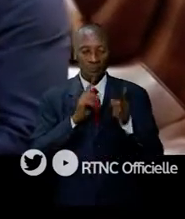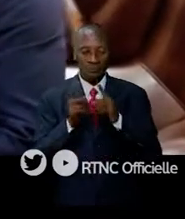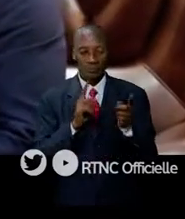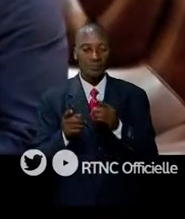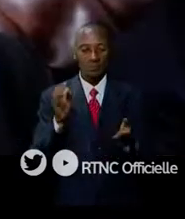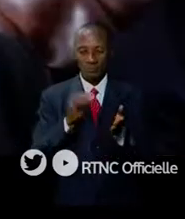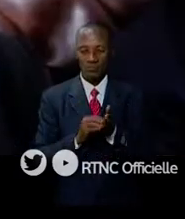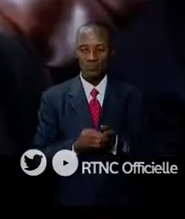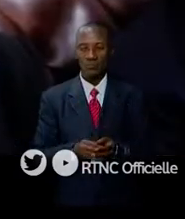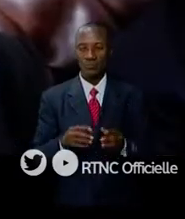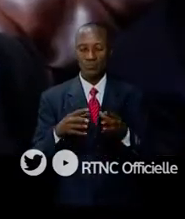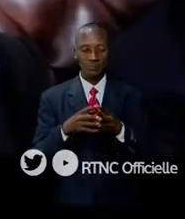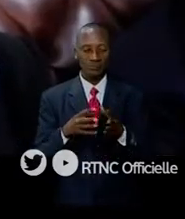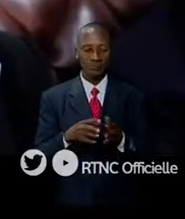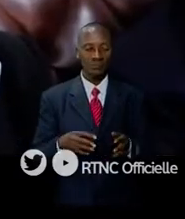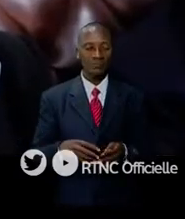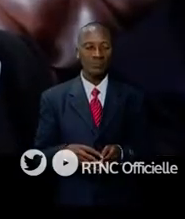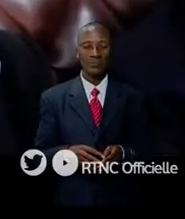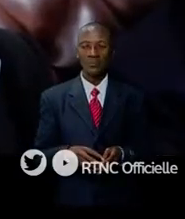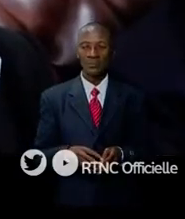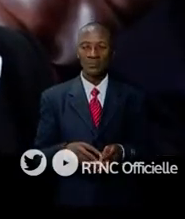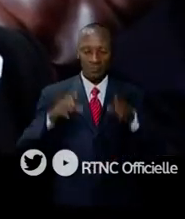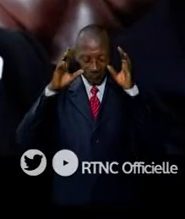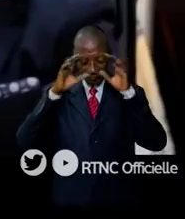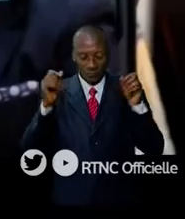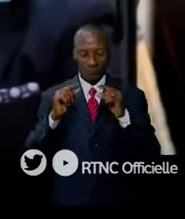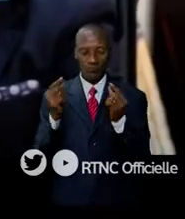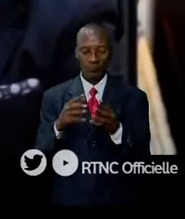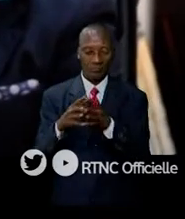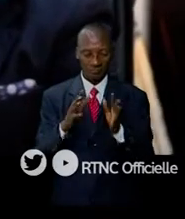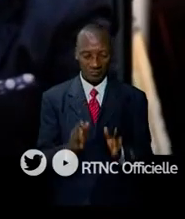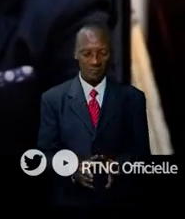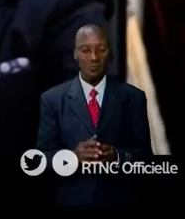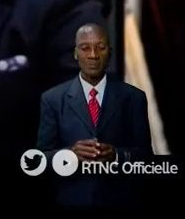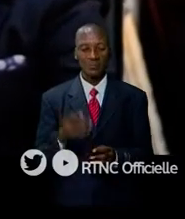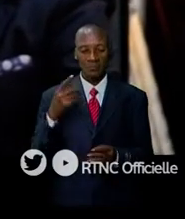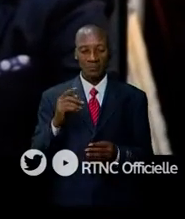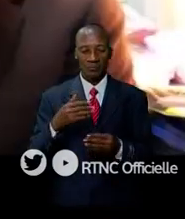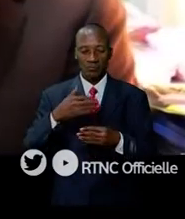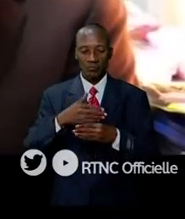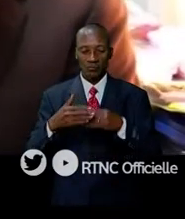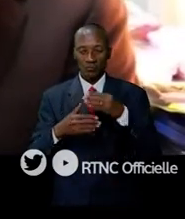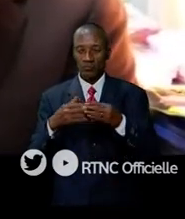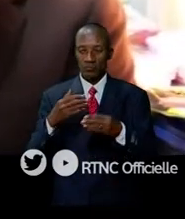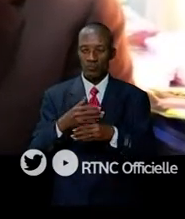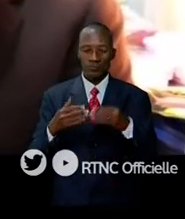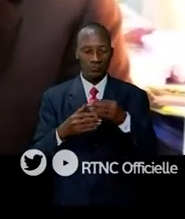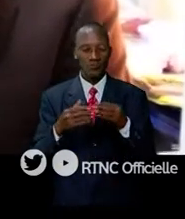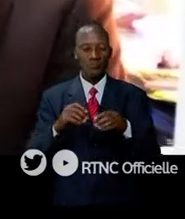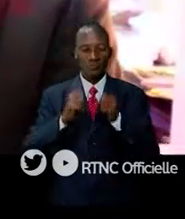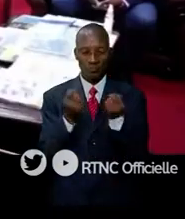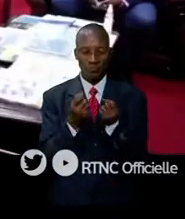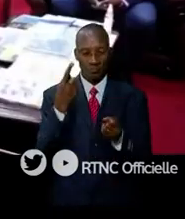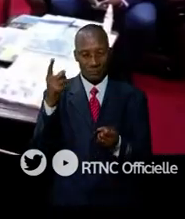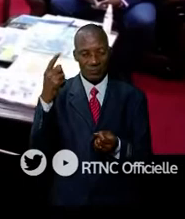avec J.P. Bach, président de la firme américaine Five Corp, sur la possibilité de construire une usine de montage des ordinateurs ici à